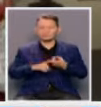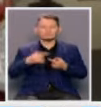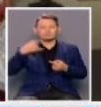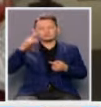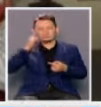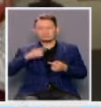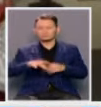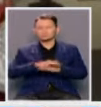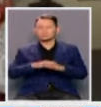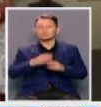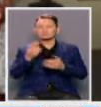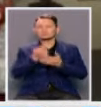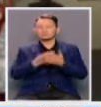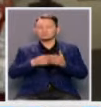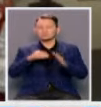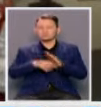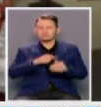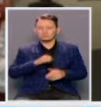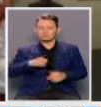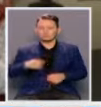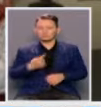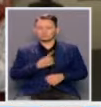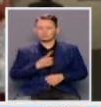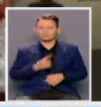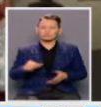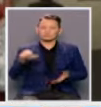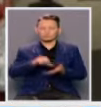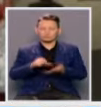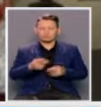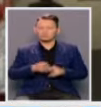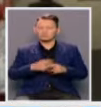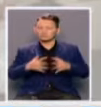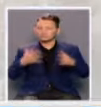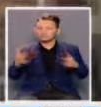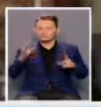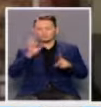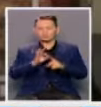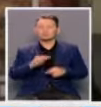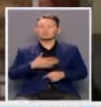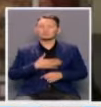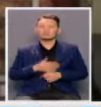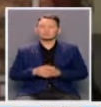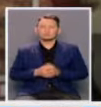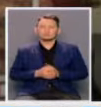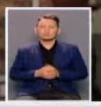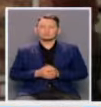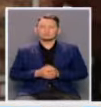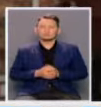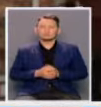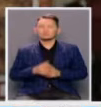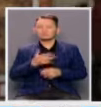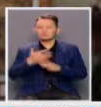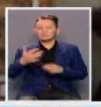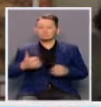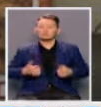Қазақстаннан суретшілердің ішінен тек мен қатысып отырмын. Әрине ол үлкен жетістік мен үшін. Алға қарай